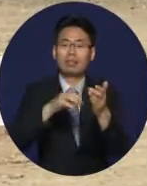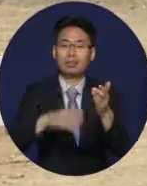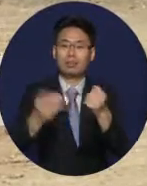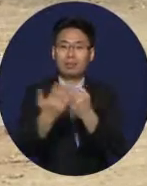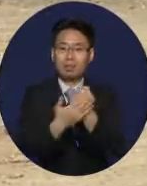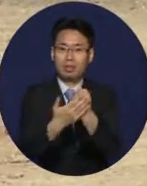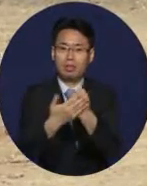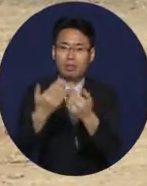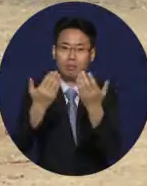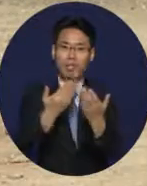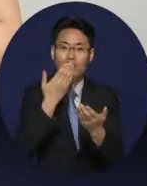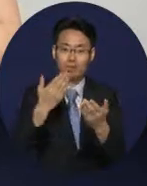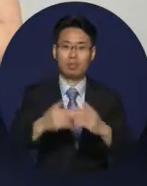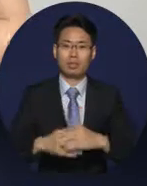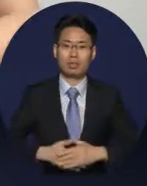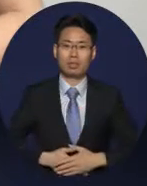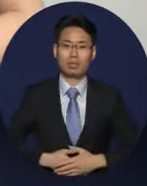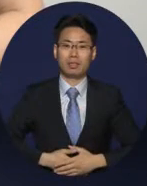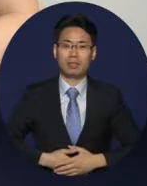수 있습니다.